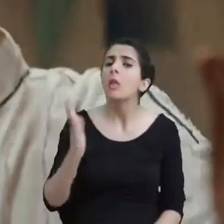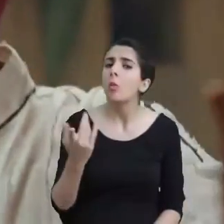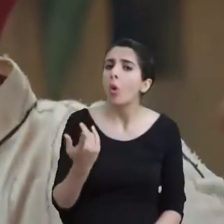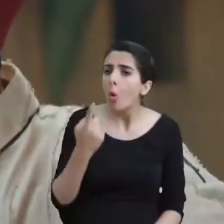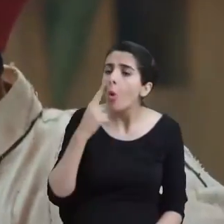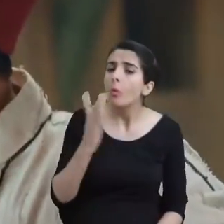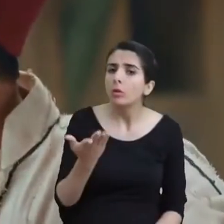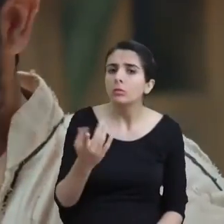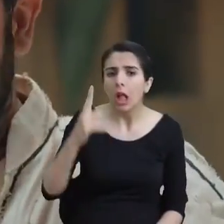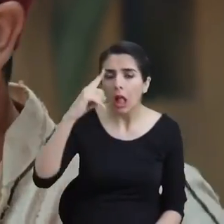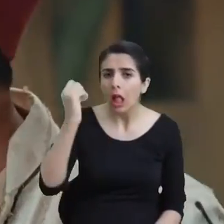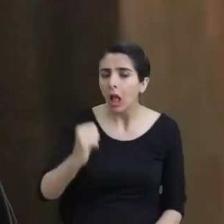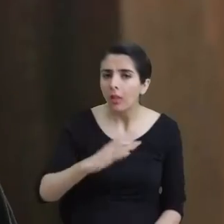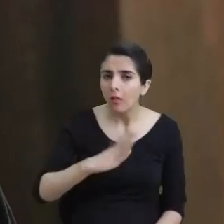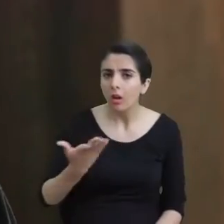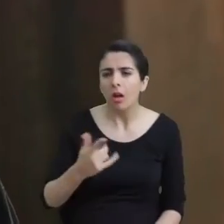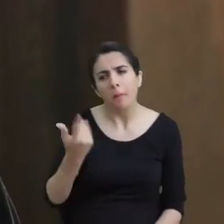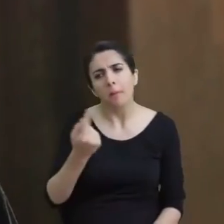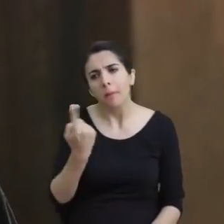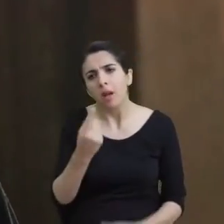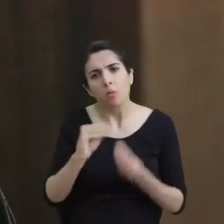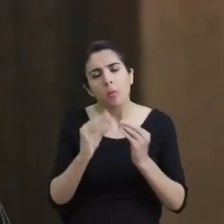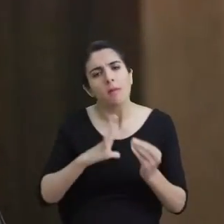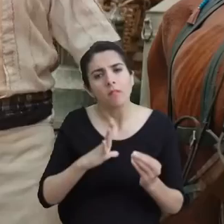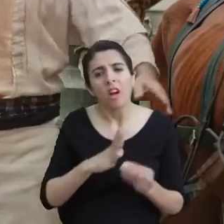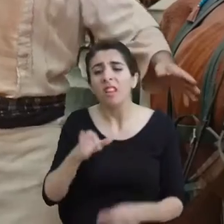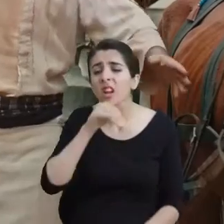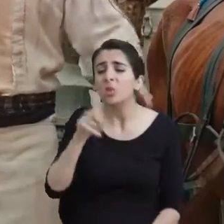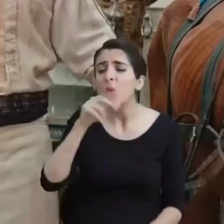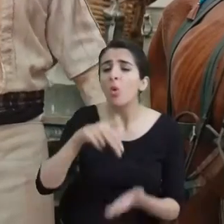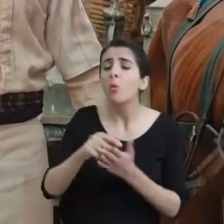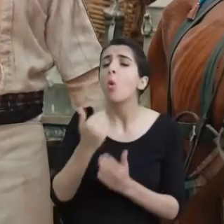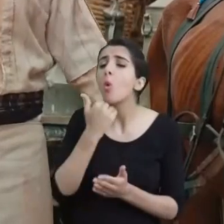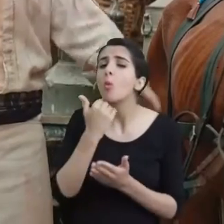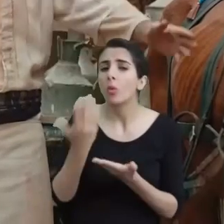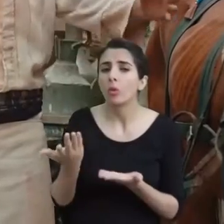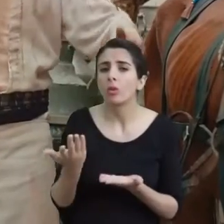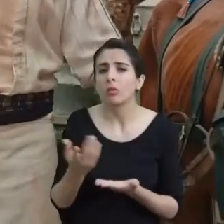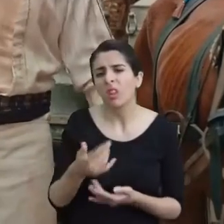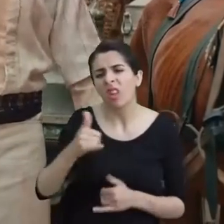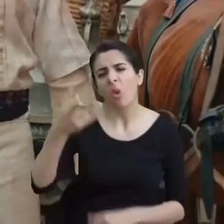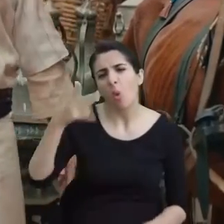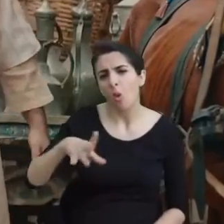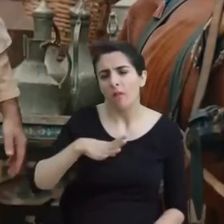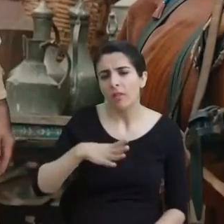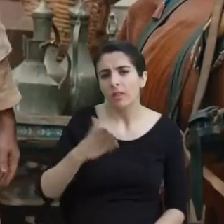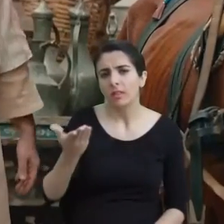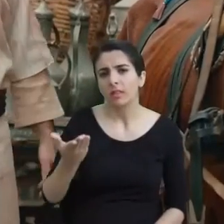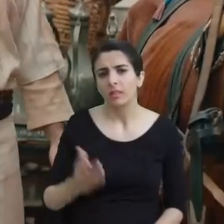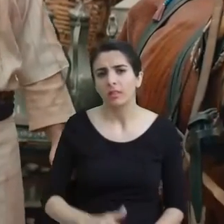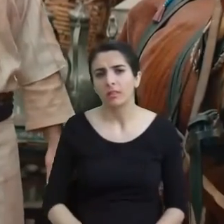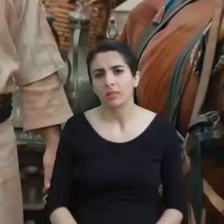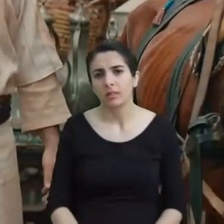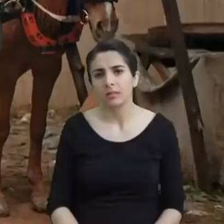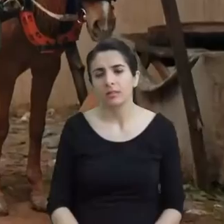Gitmez efendi, görmez misin? İnat eder. Var ki bir derdi, gitmez. Yaşlılıktan yürüyemez artık. Ölür bu yakında. Kadı